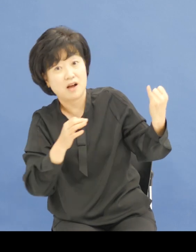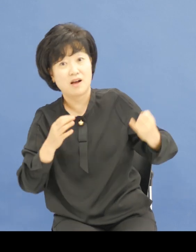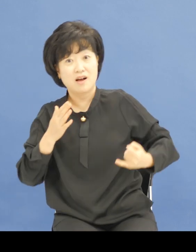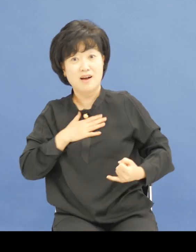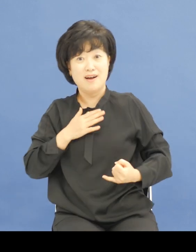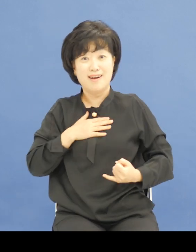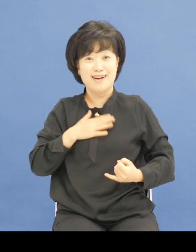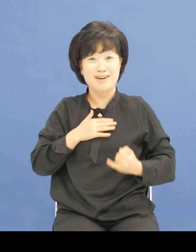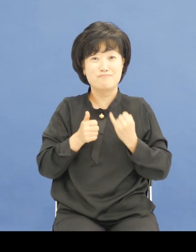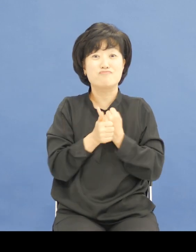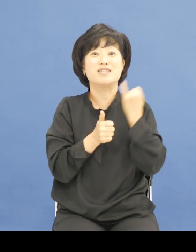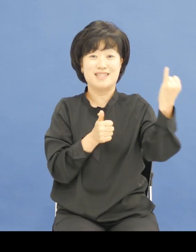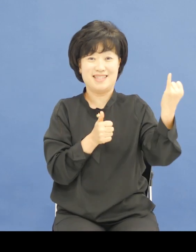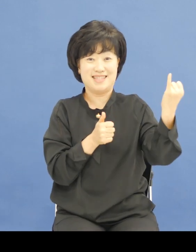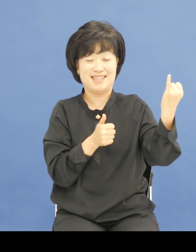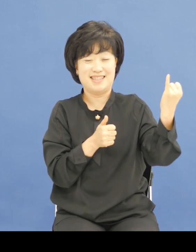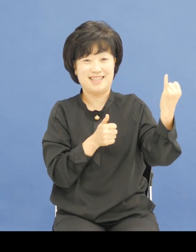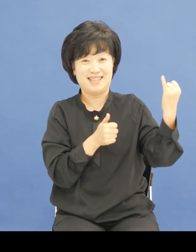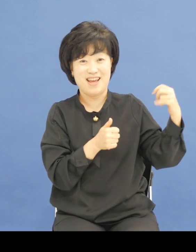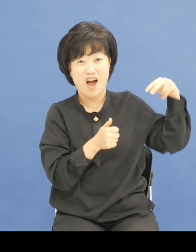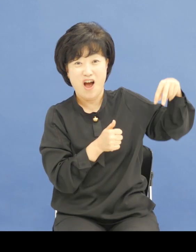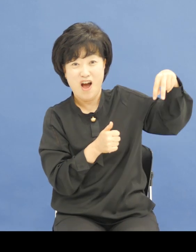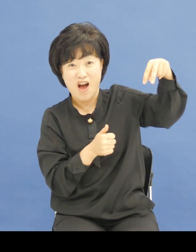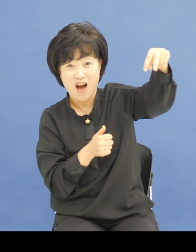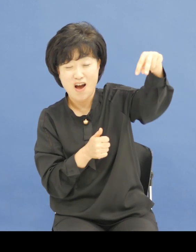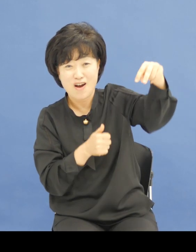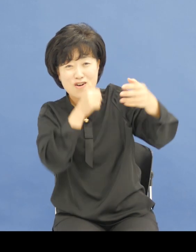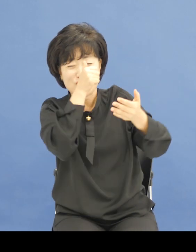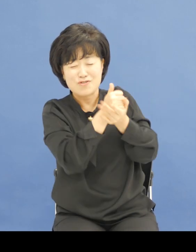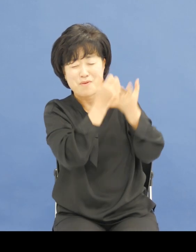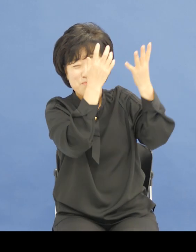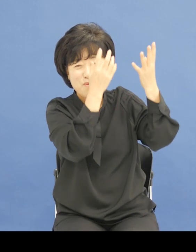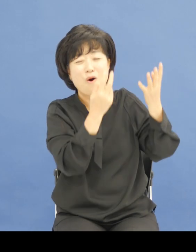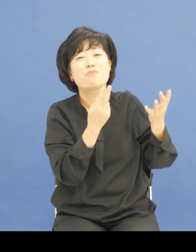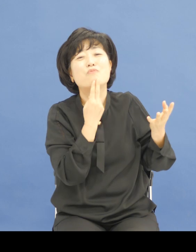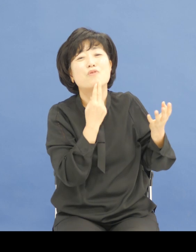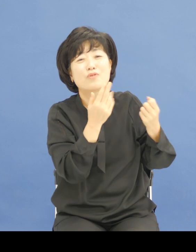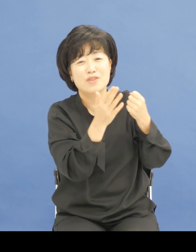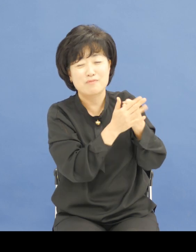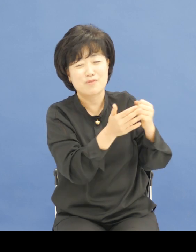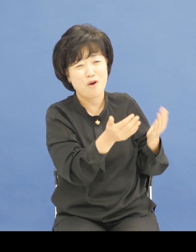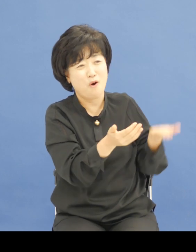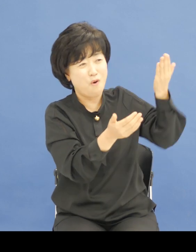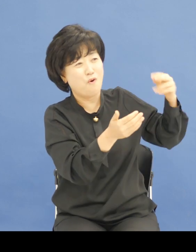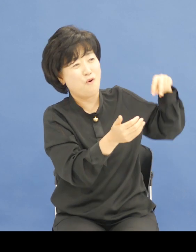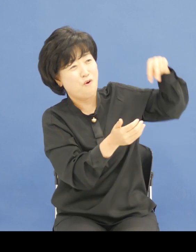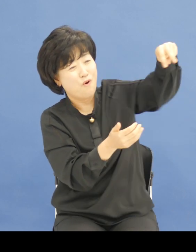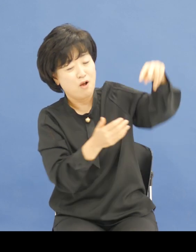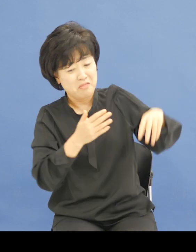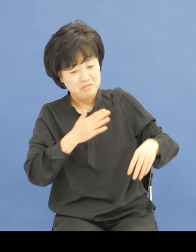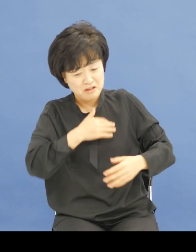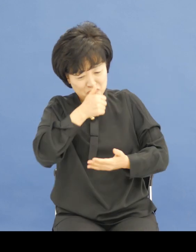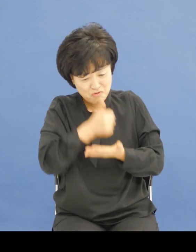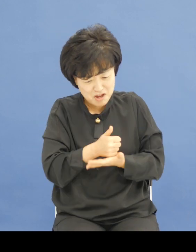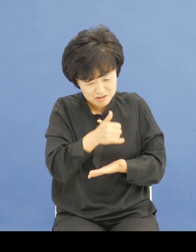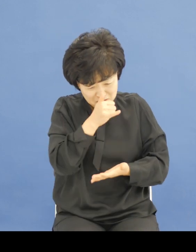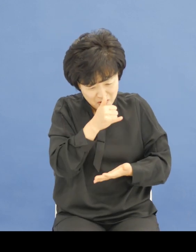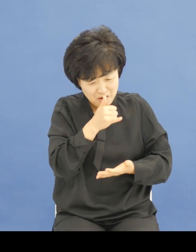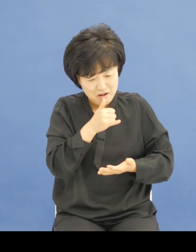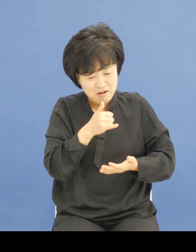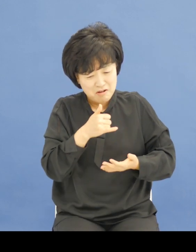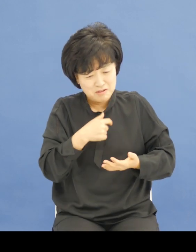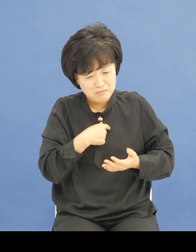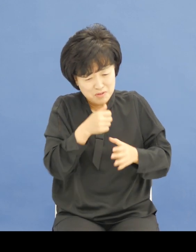많아서 많이 들어갔고 이제 제 집사람은 막 뛰어가니까 그래서 창피해가지고